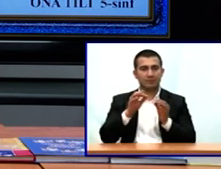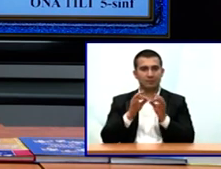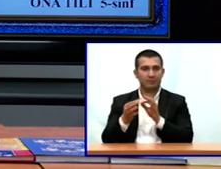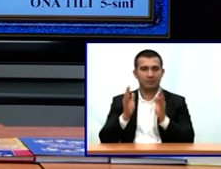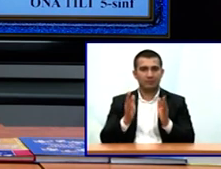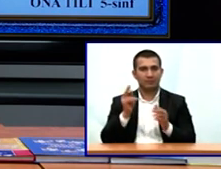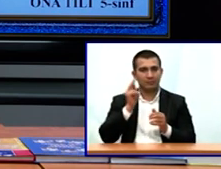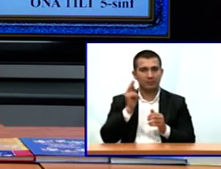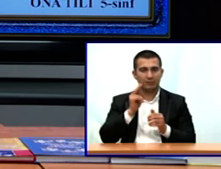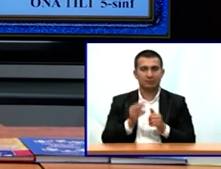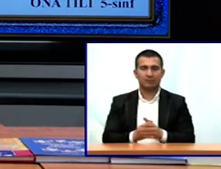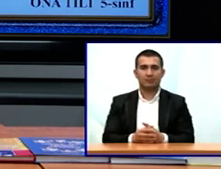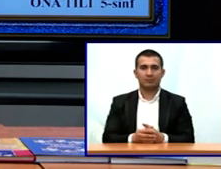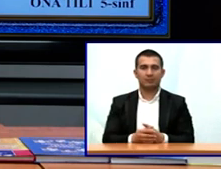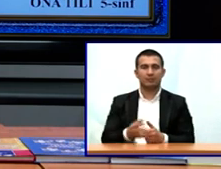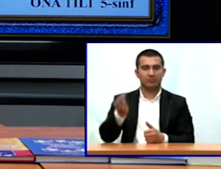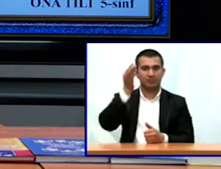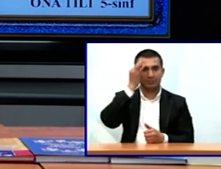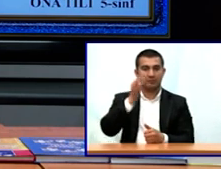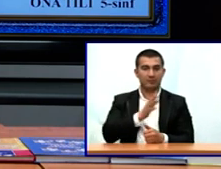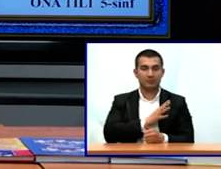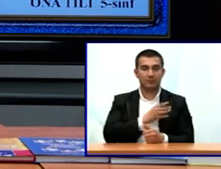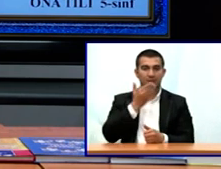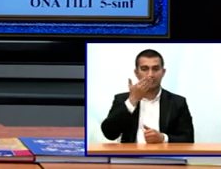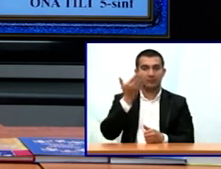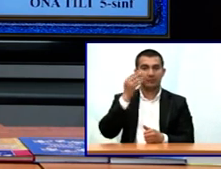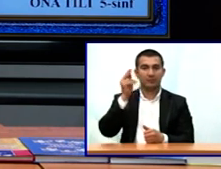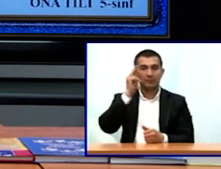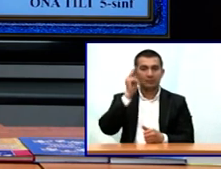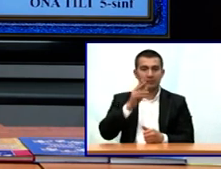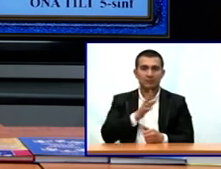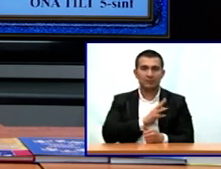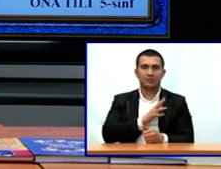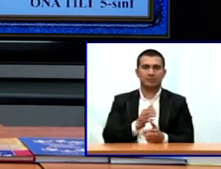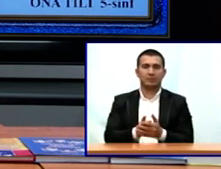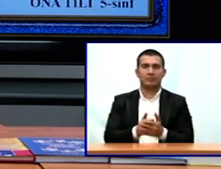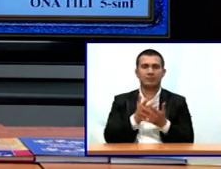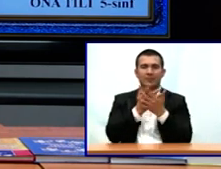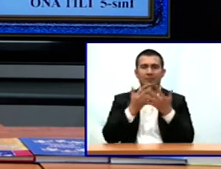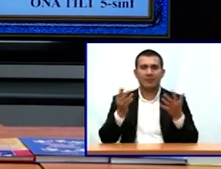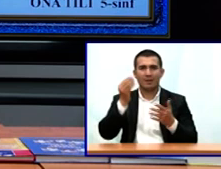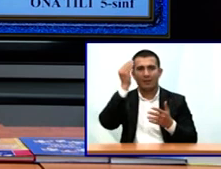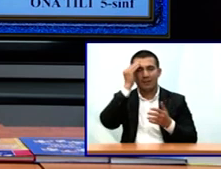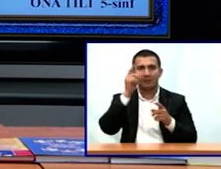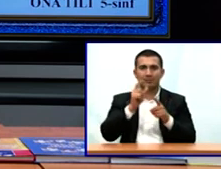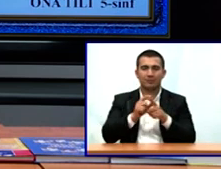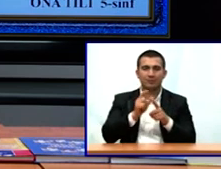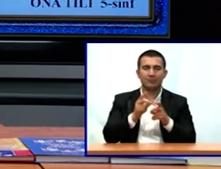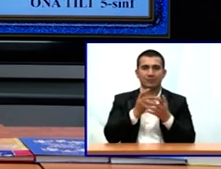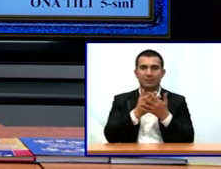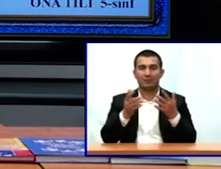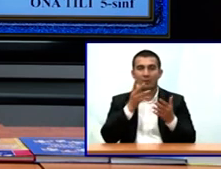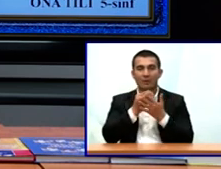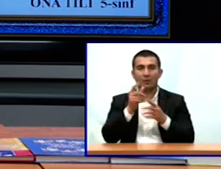ettiramiz. Esingizda bo'lsa, oldingi darslarimizda biz siz bilan ma'nodosh so'zlar, ma'nodosh